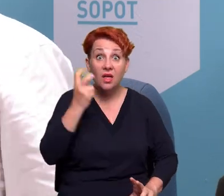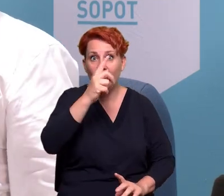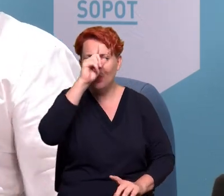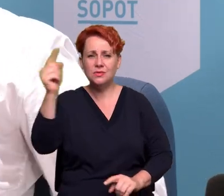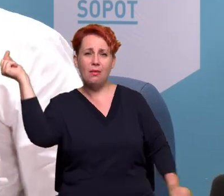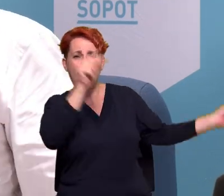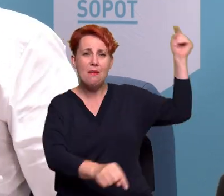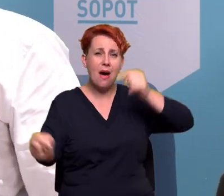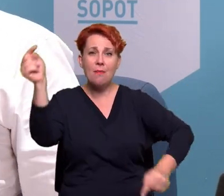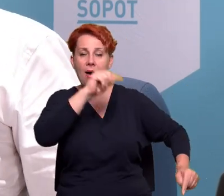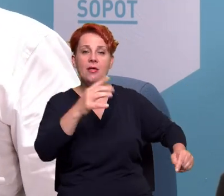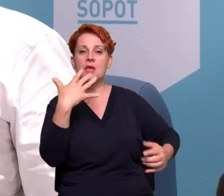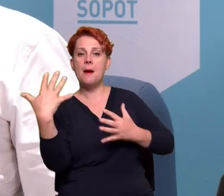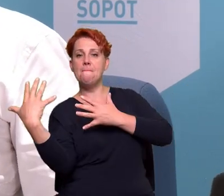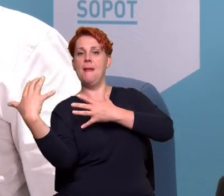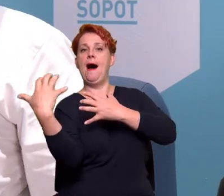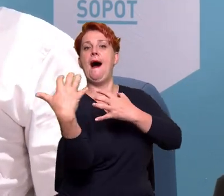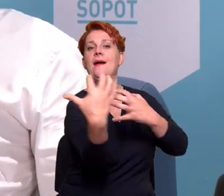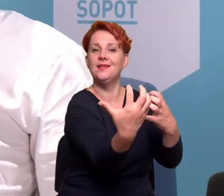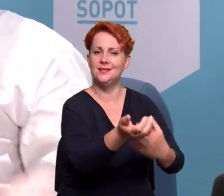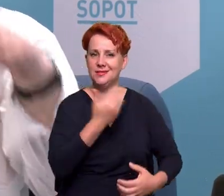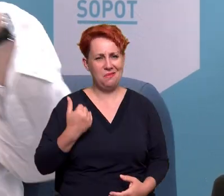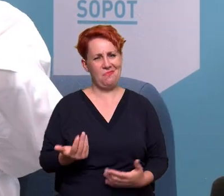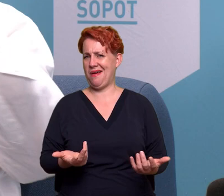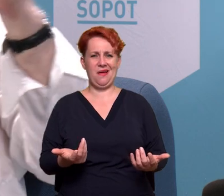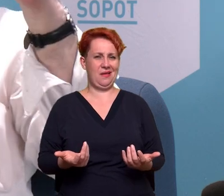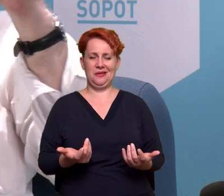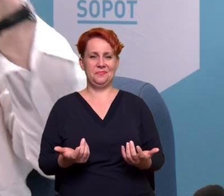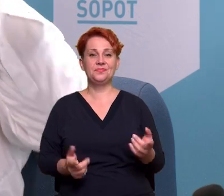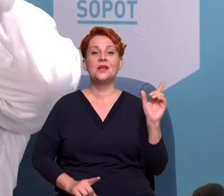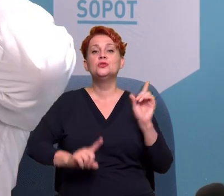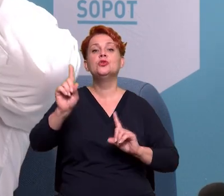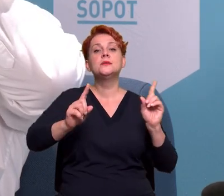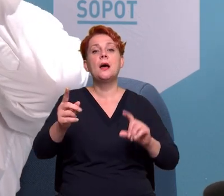One nie mają siły magnetycznej. Czasem zaglądam do takich